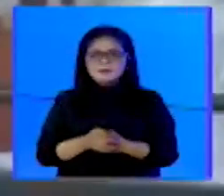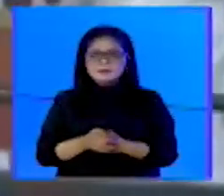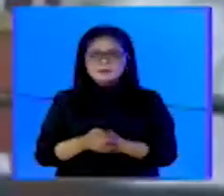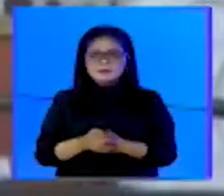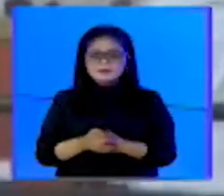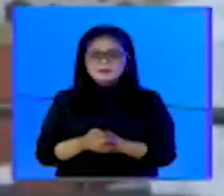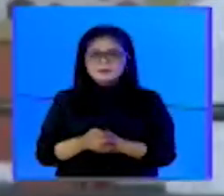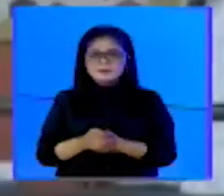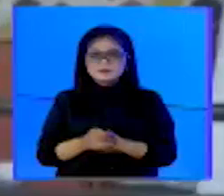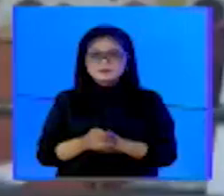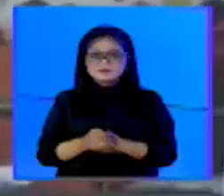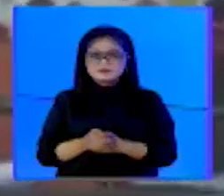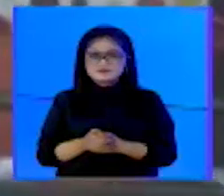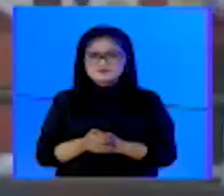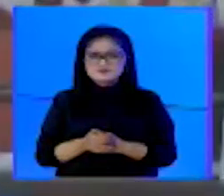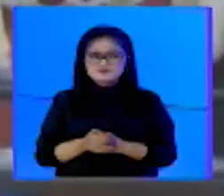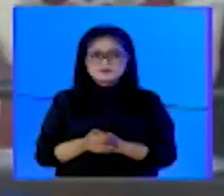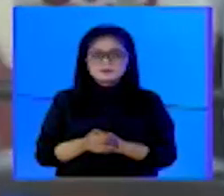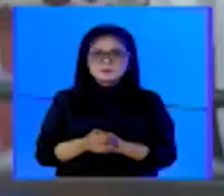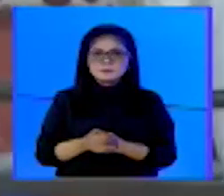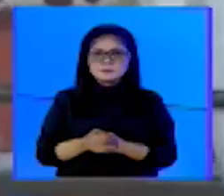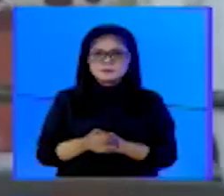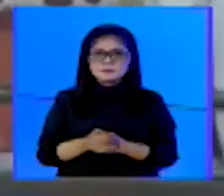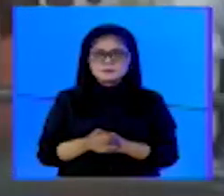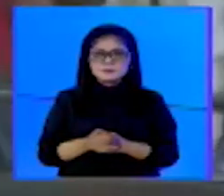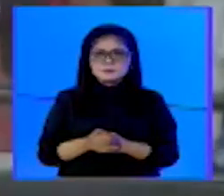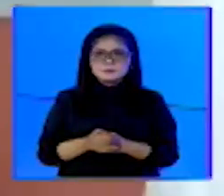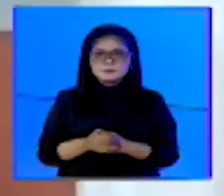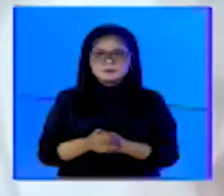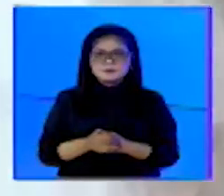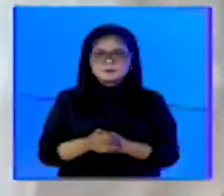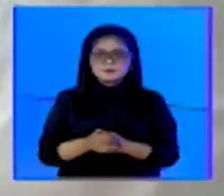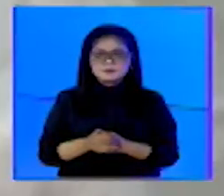Dari Cimahi, Jawa Barat, Yuwono, iNews, melaporkan.